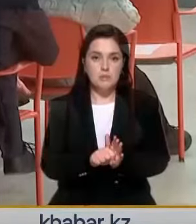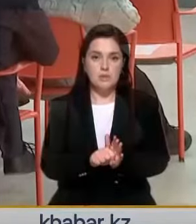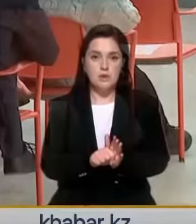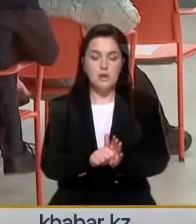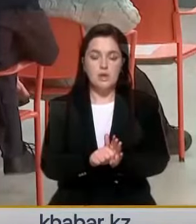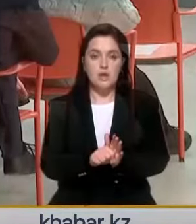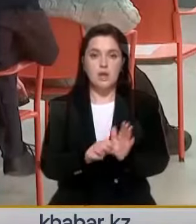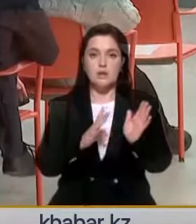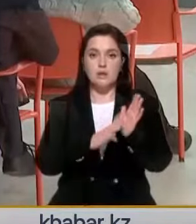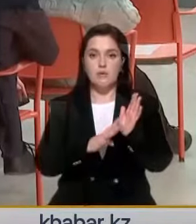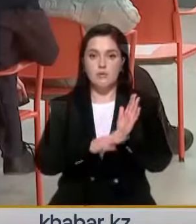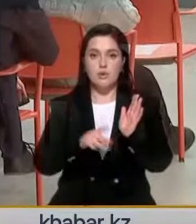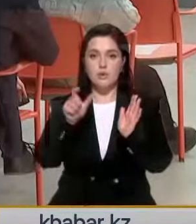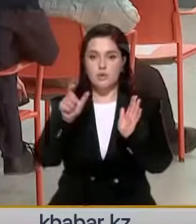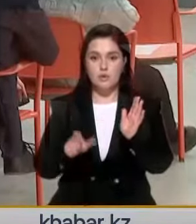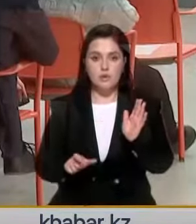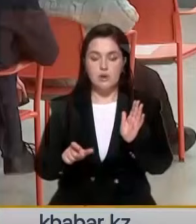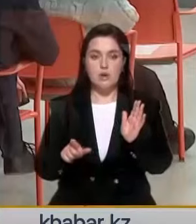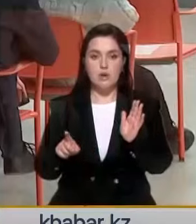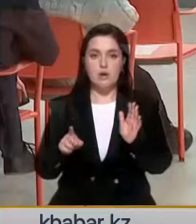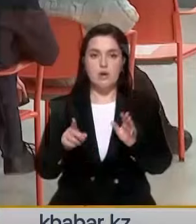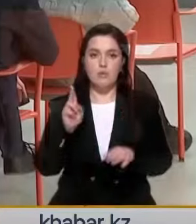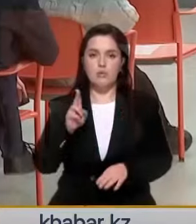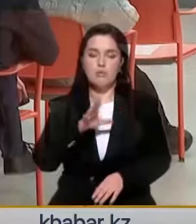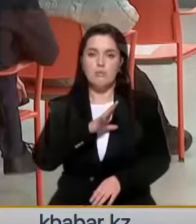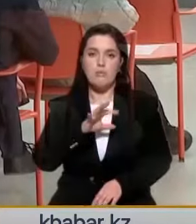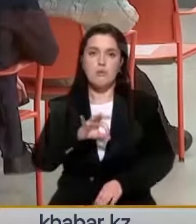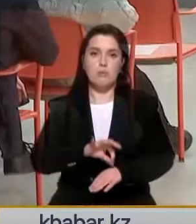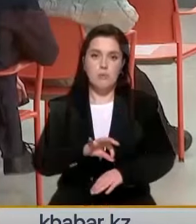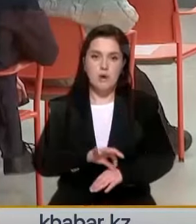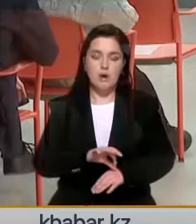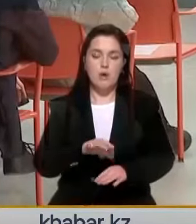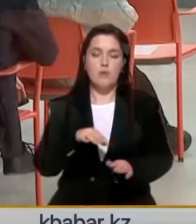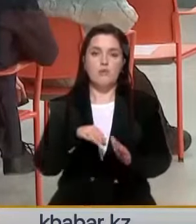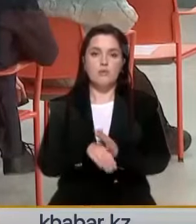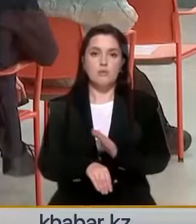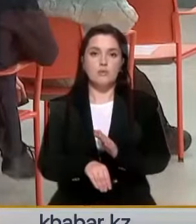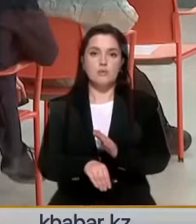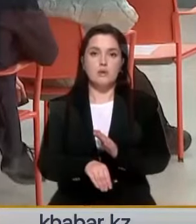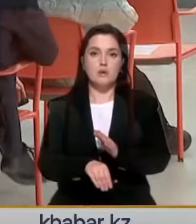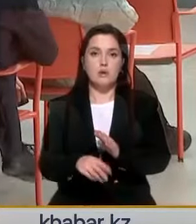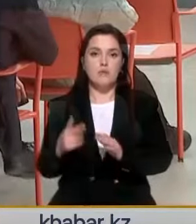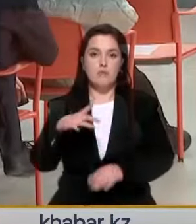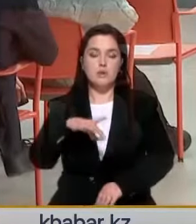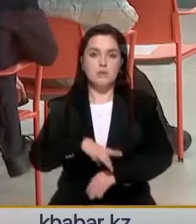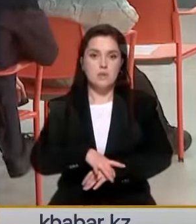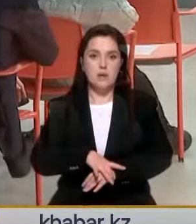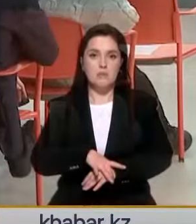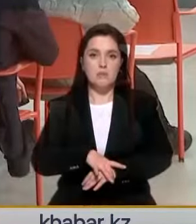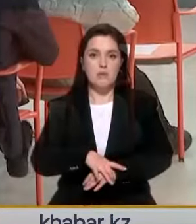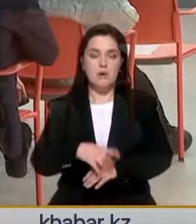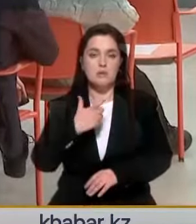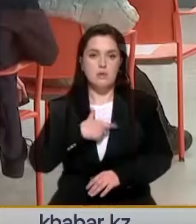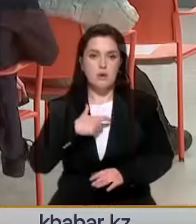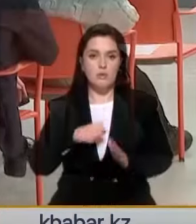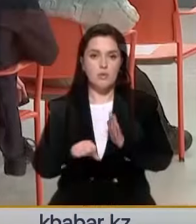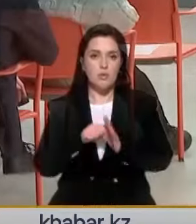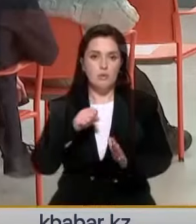90 человек из них какая-то часть может быть болезни Ну в том в том числе есть достаточно заметная доля суицидов